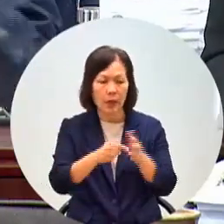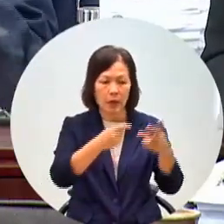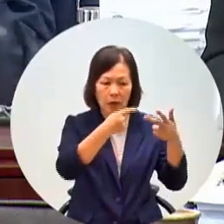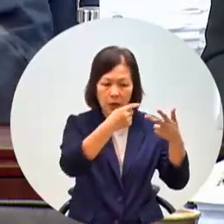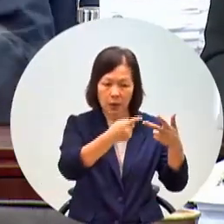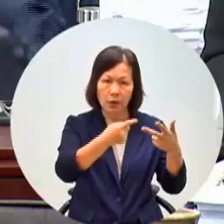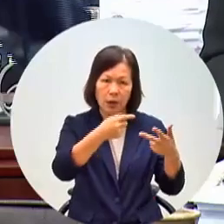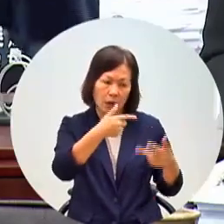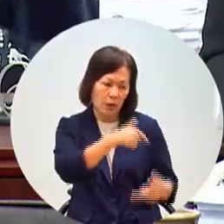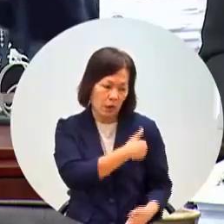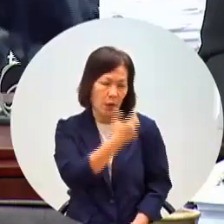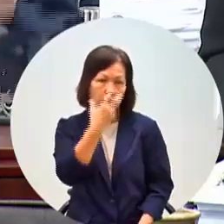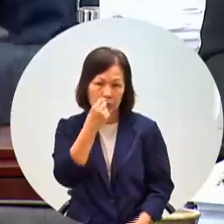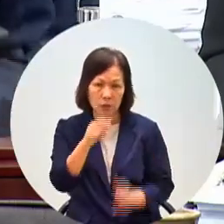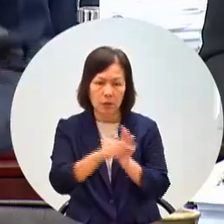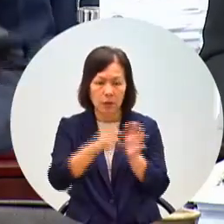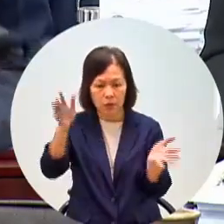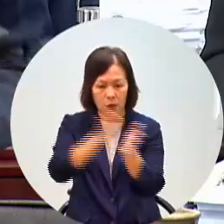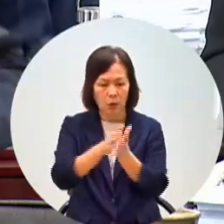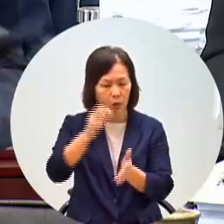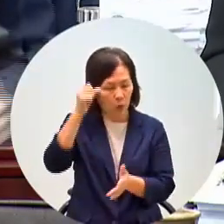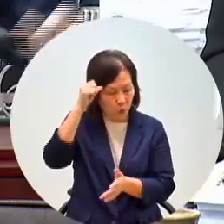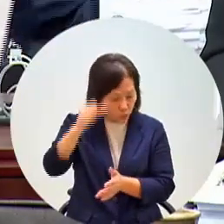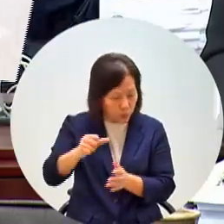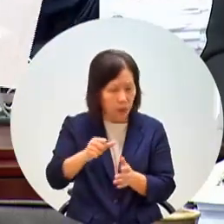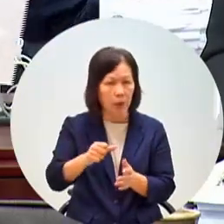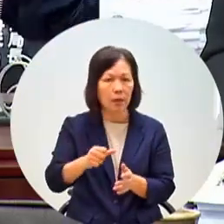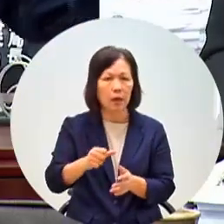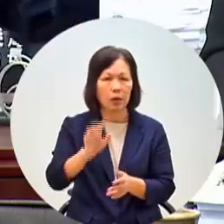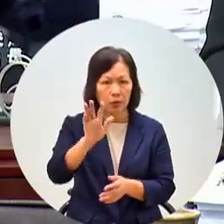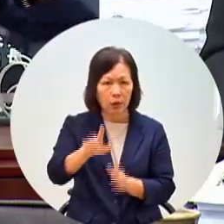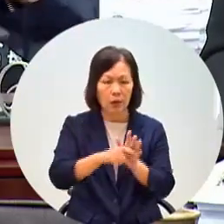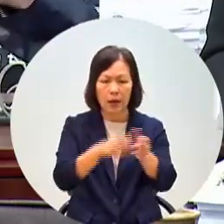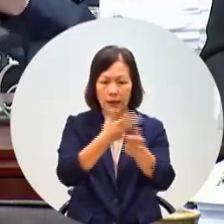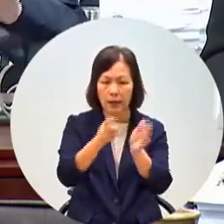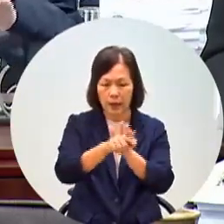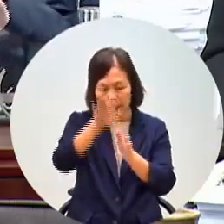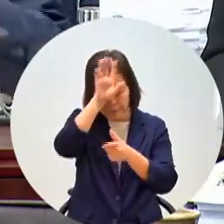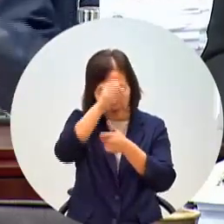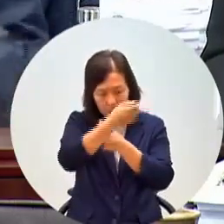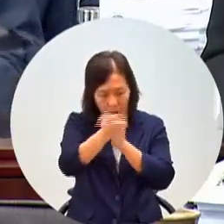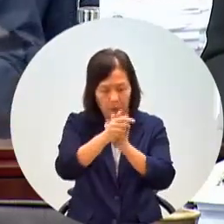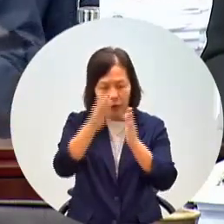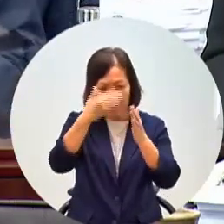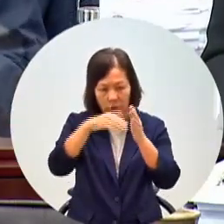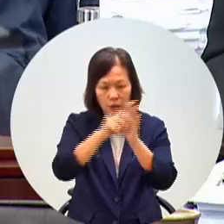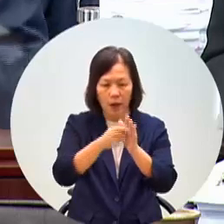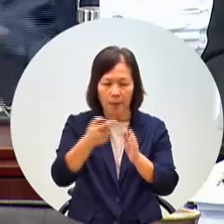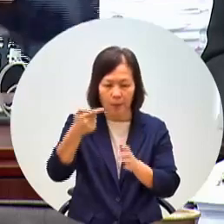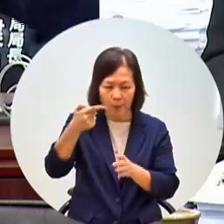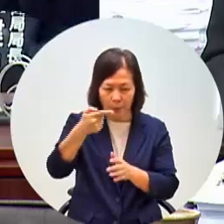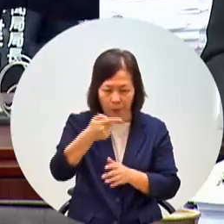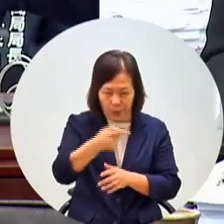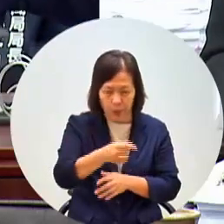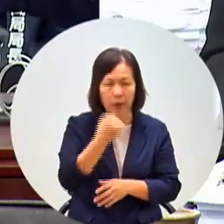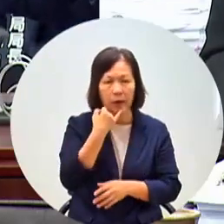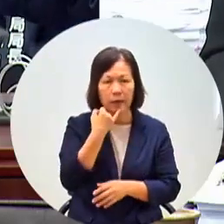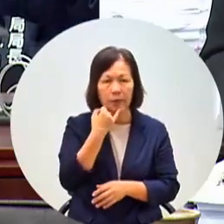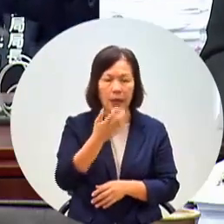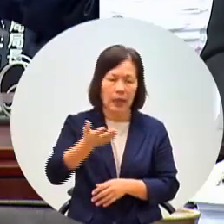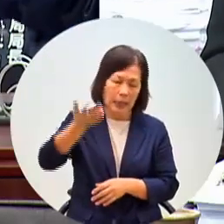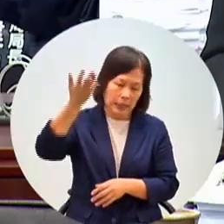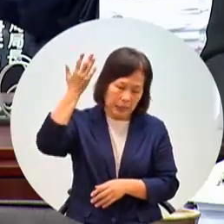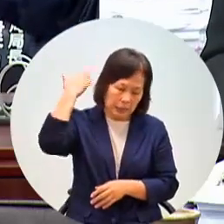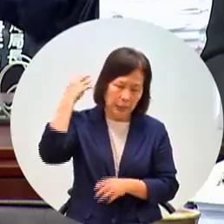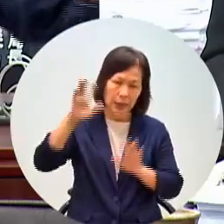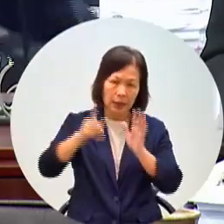天、礼拜一、礼拜二、礼拜三，总共有5天，这样加起来，所以我们就让这个疫情在校园的部分稍微缓下来，不然之前大